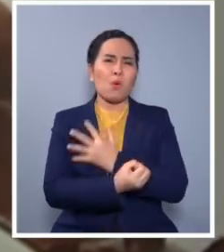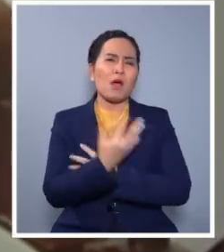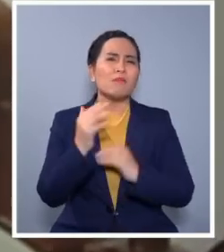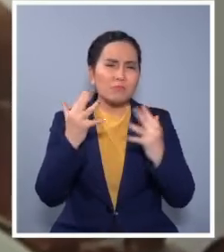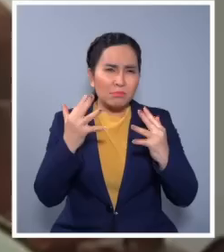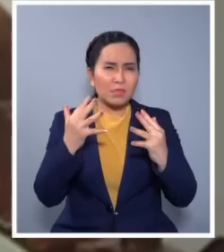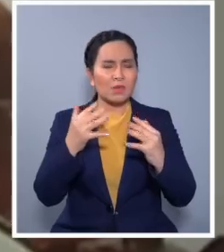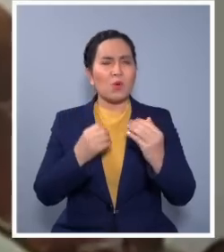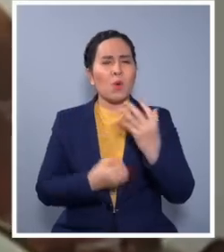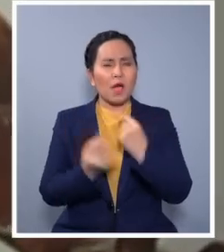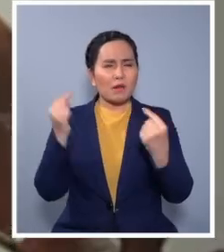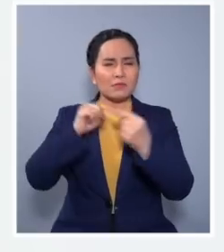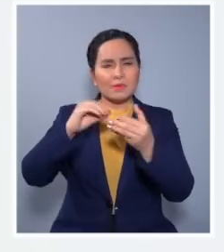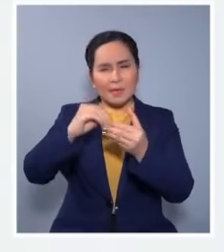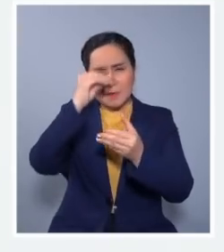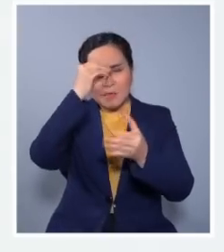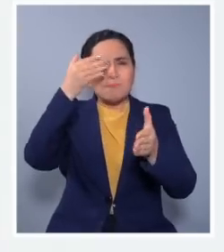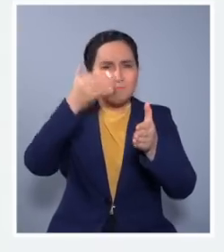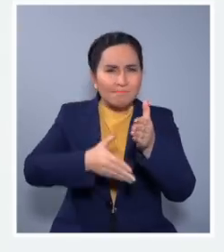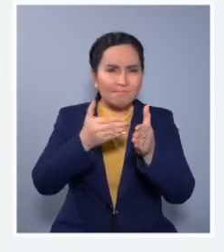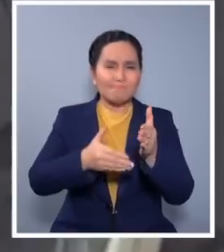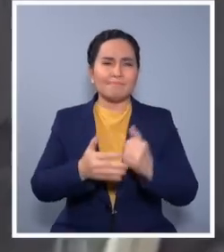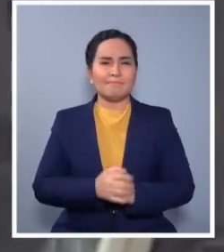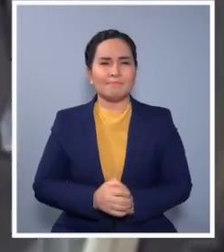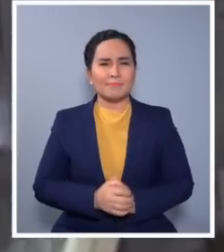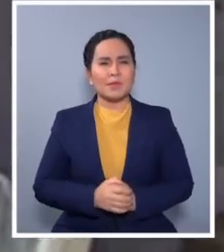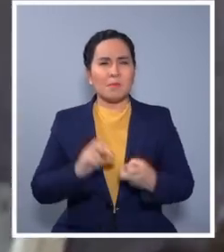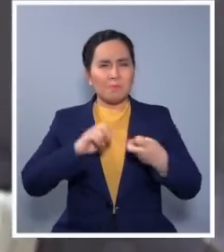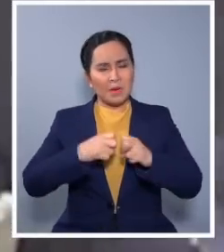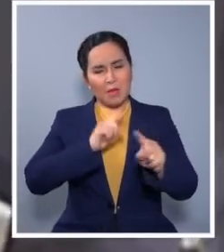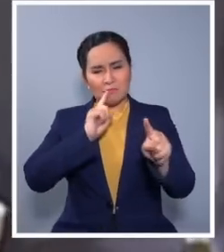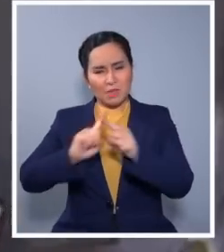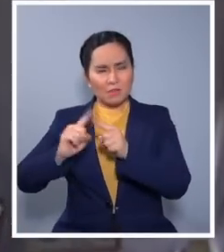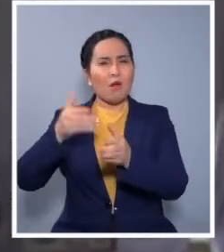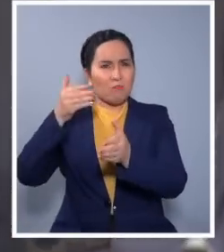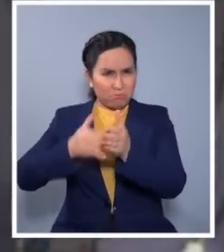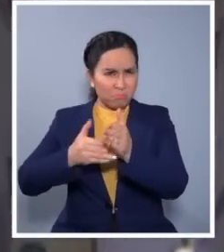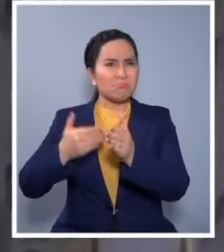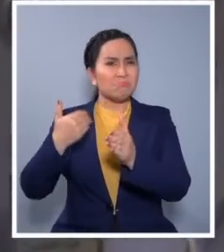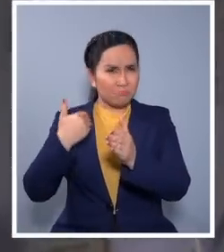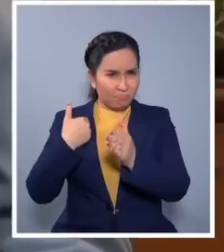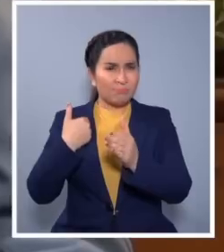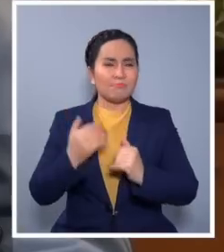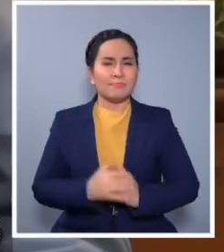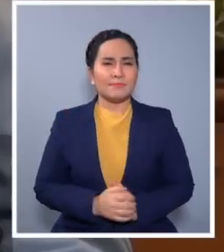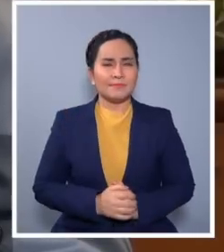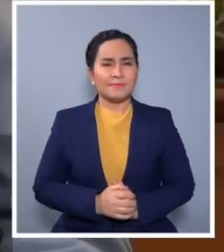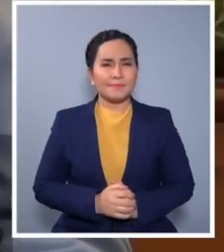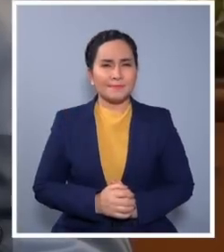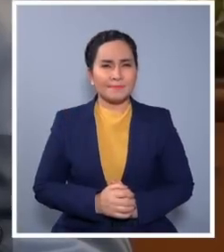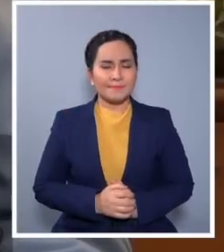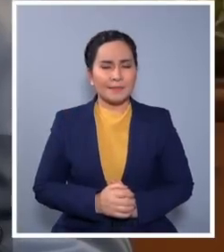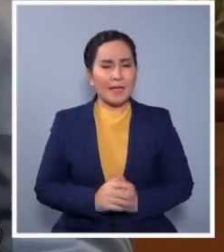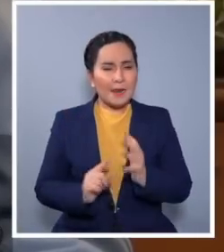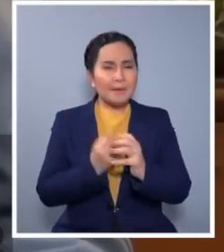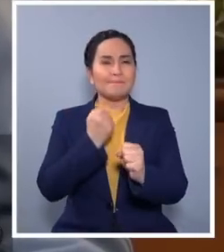กาสทางด้านการศึกษาด้อยโอกาสในเรื่องอื่นๆอีกพอสมควรในการที่เราลงไปท